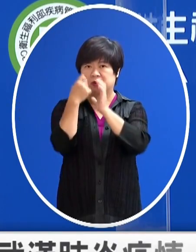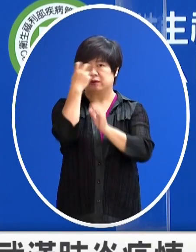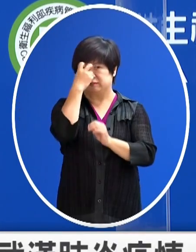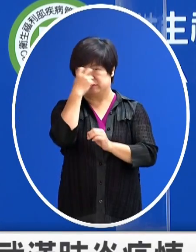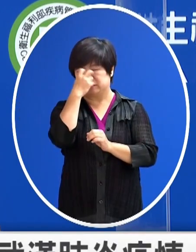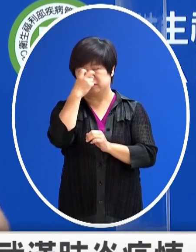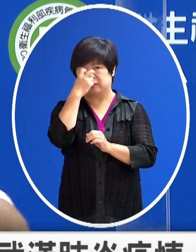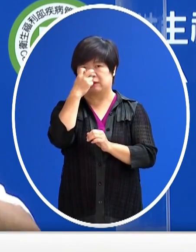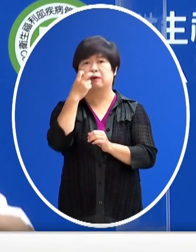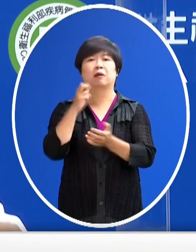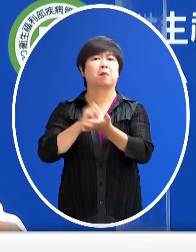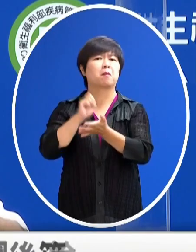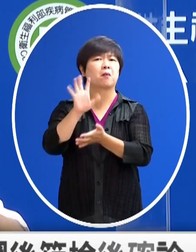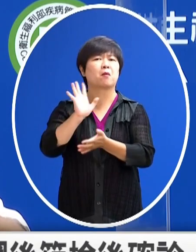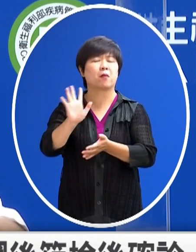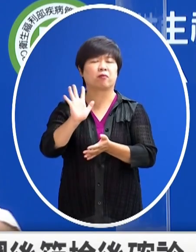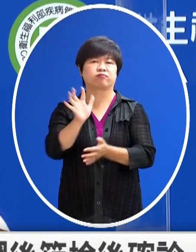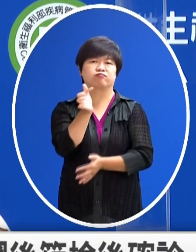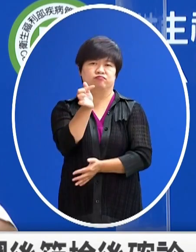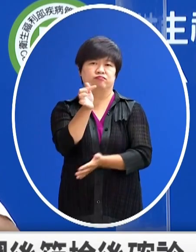采检那确诊。